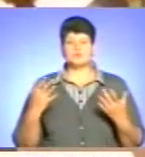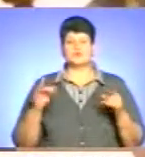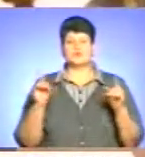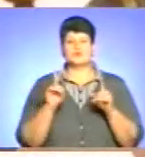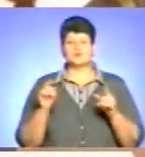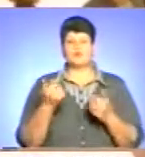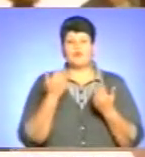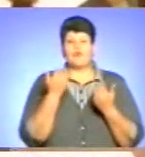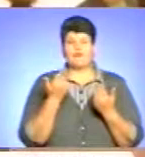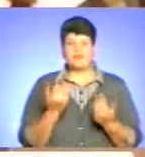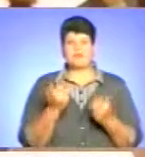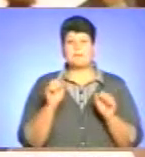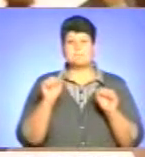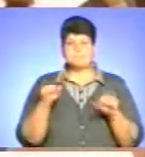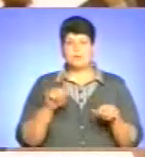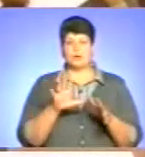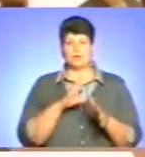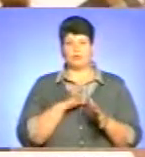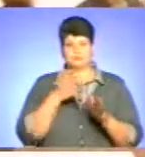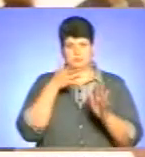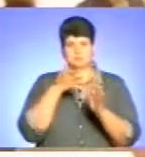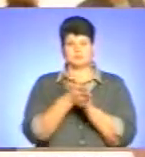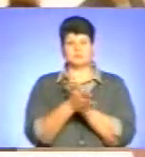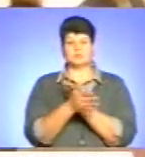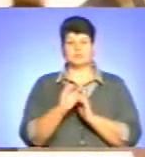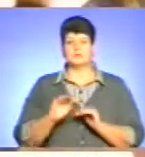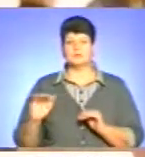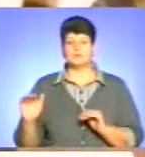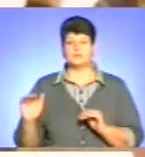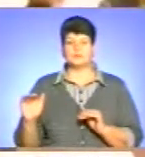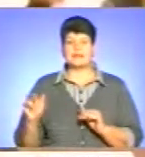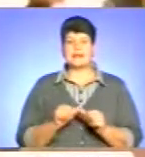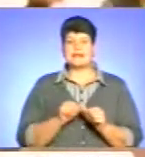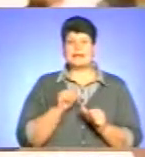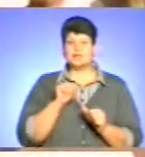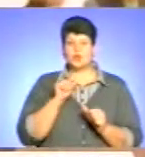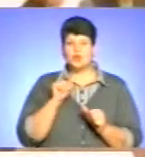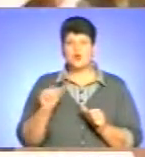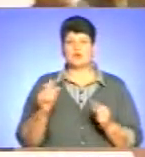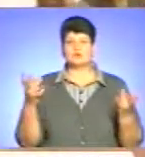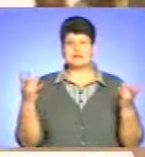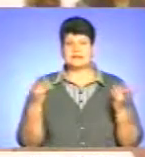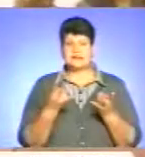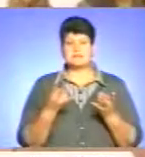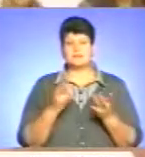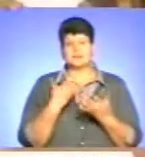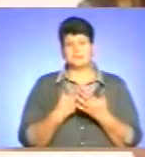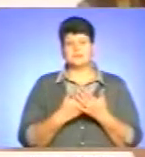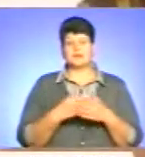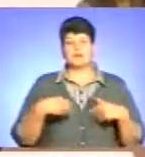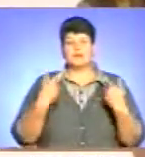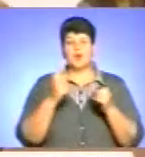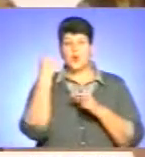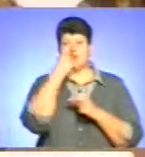він міг бути сприйнятим цим учнем. Крім того, треба, мабуть, подавати особистий